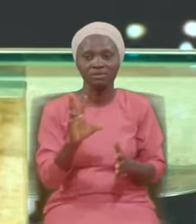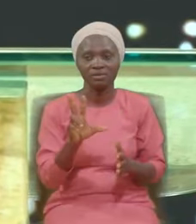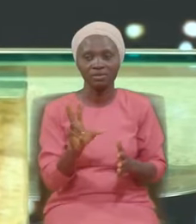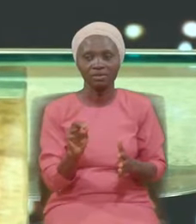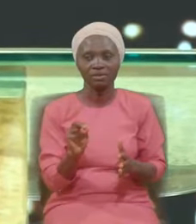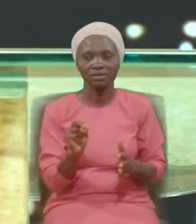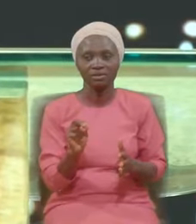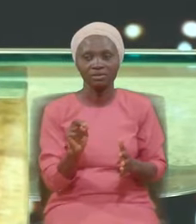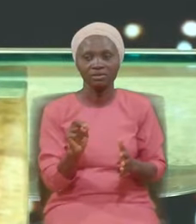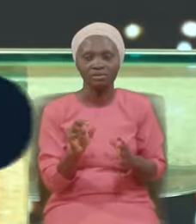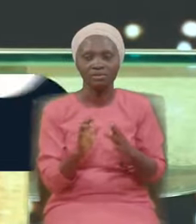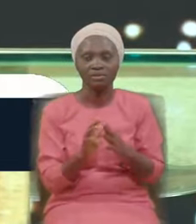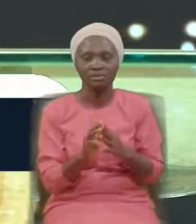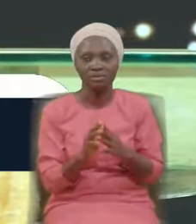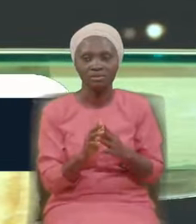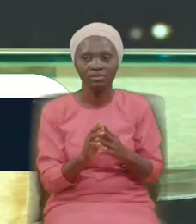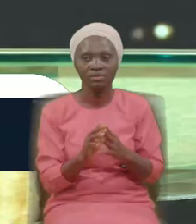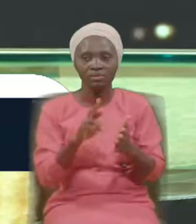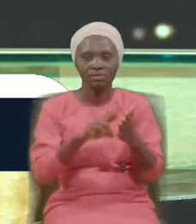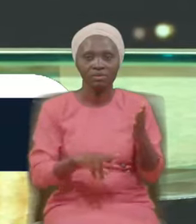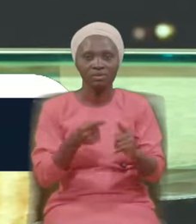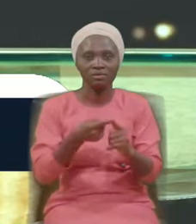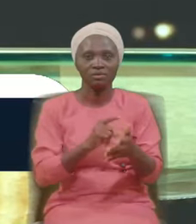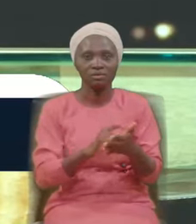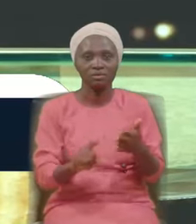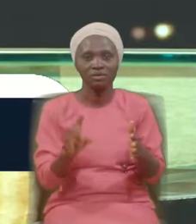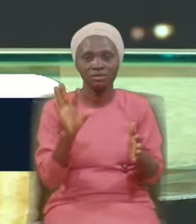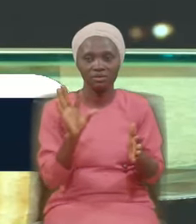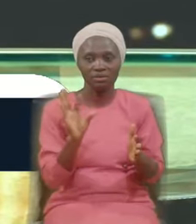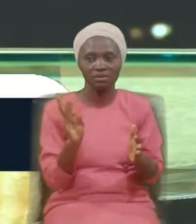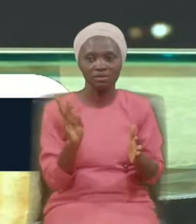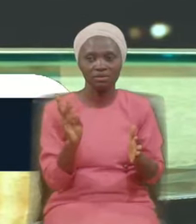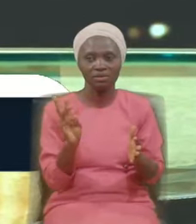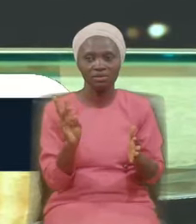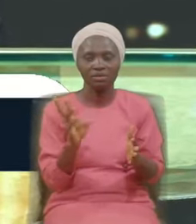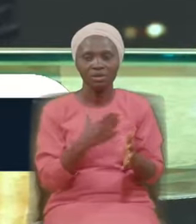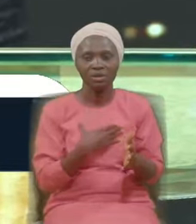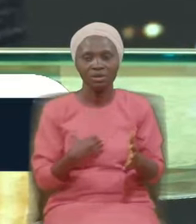Nous allons à 1 Samuel 30. Je lis du verset 6.